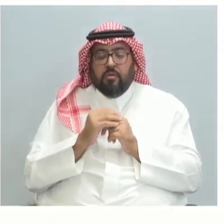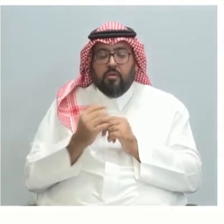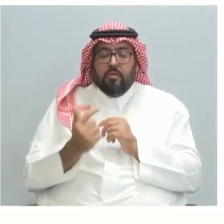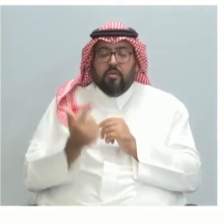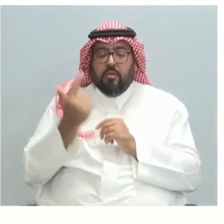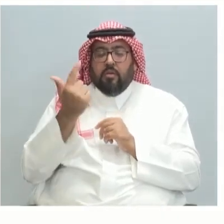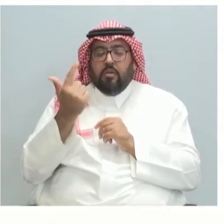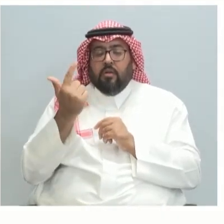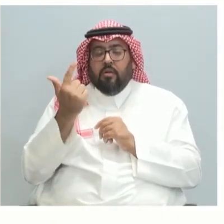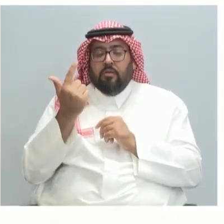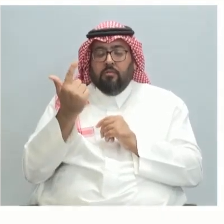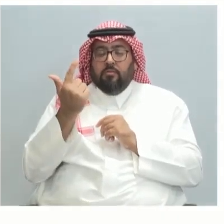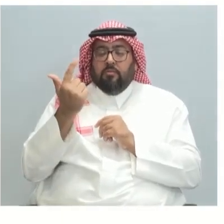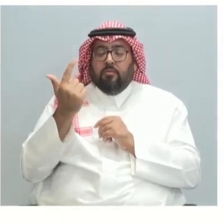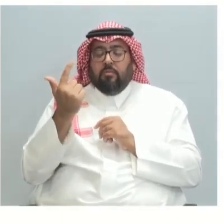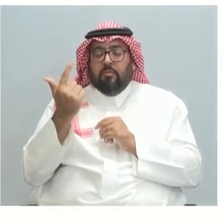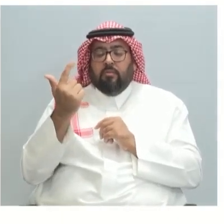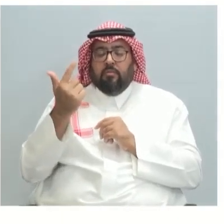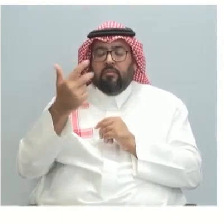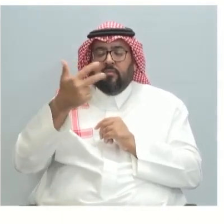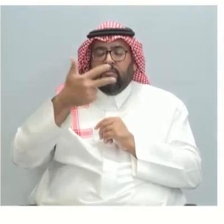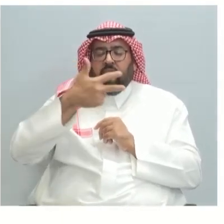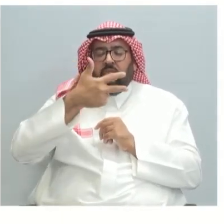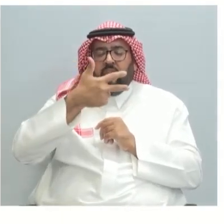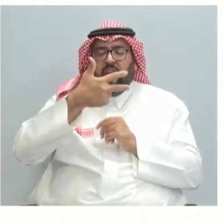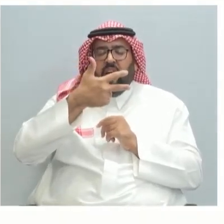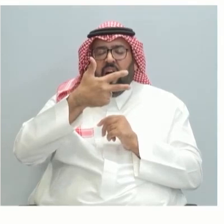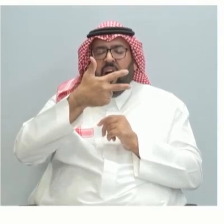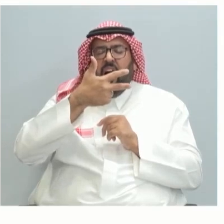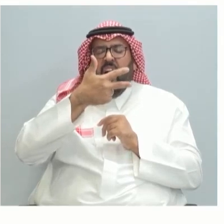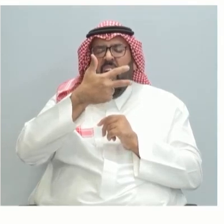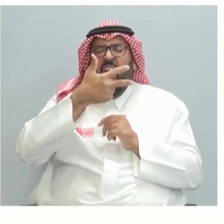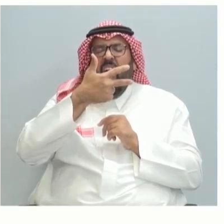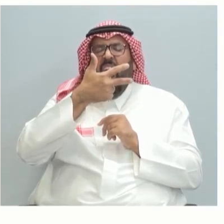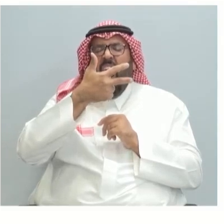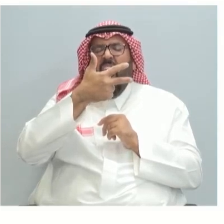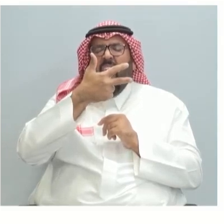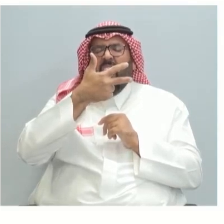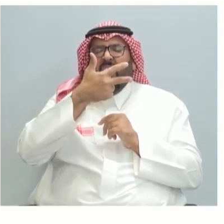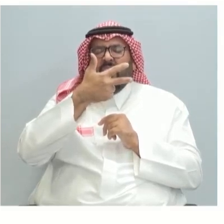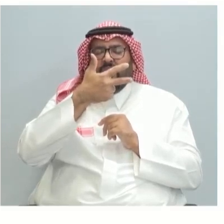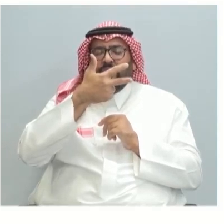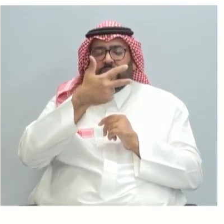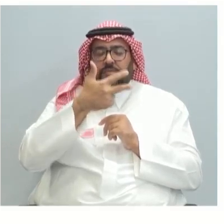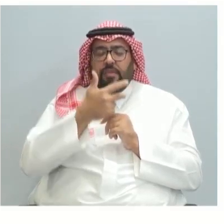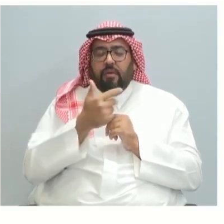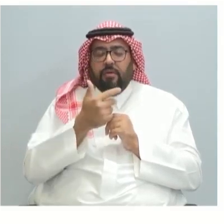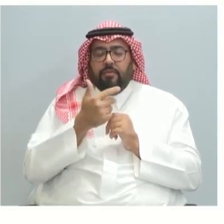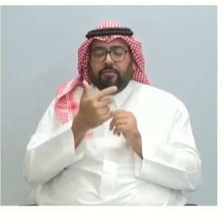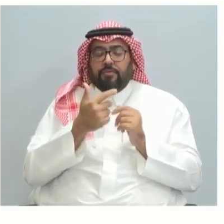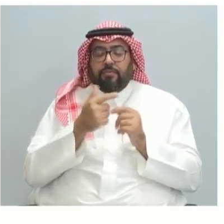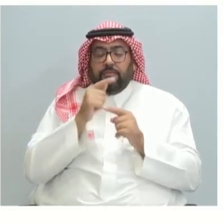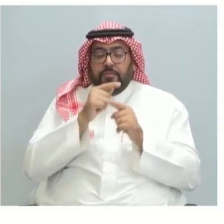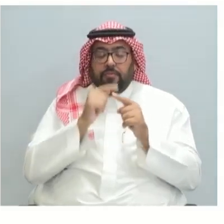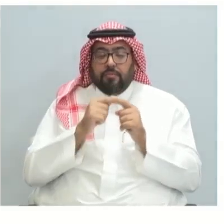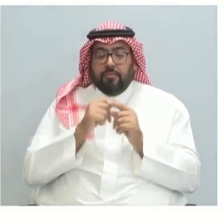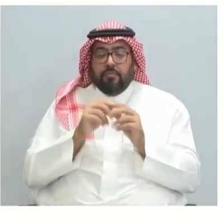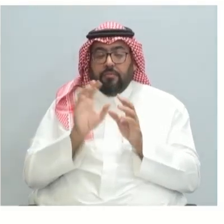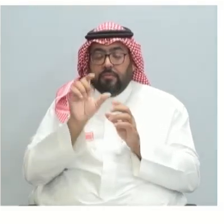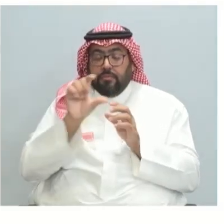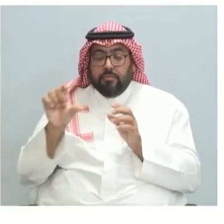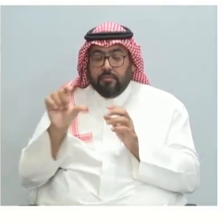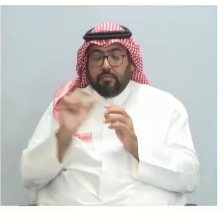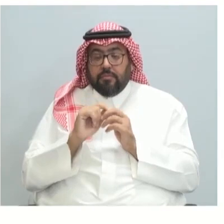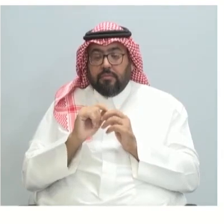97 درجه نرسم هنا زاويه قياسها 97 درجه هذه تمثل النساء بنسبه 27% المتبقي